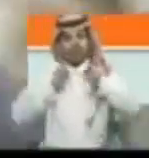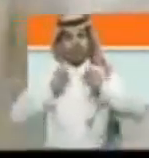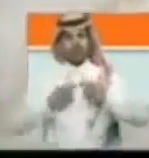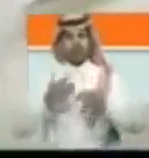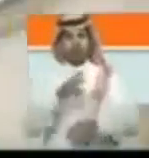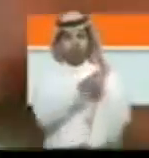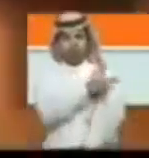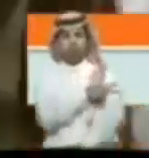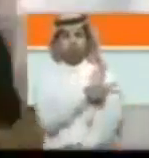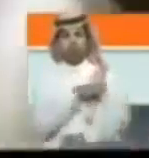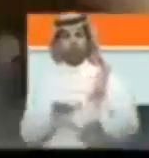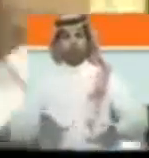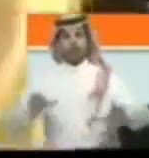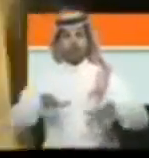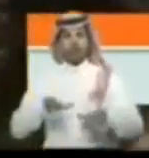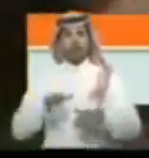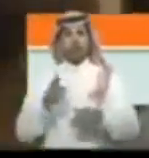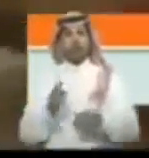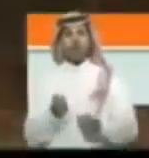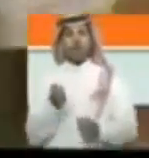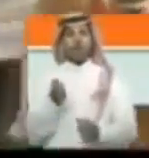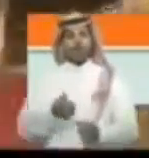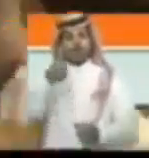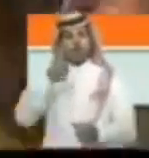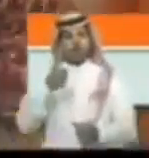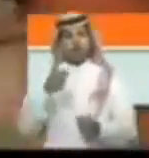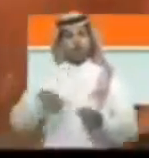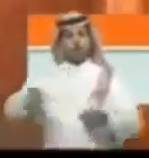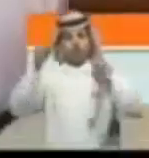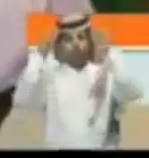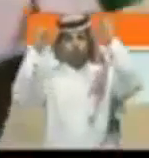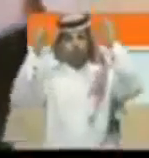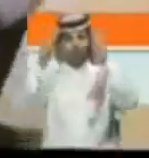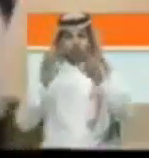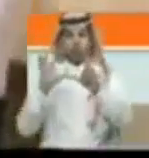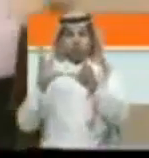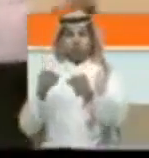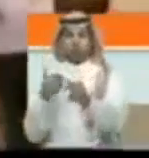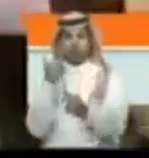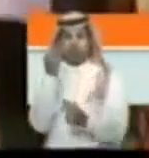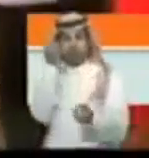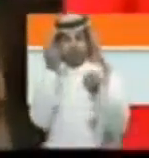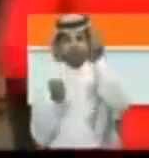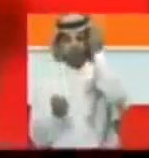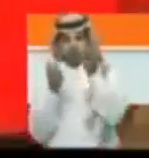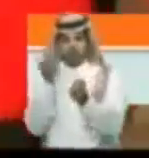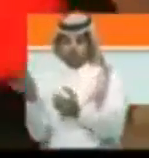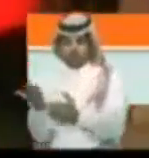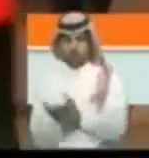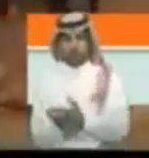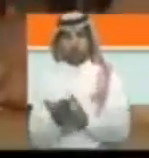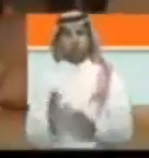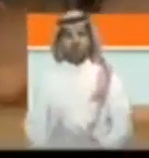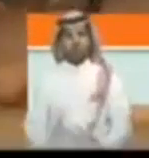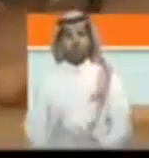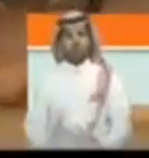العابدين وهو عضو أيضا في المجلس إنه سيكون أمام المعارضة أسبوع لتقديم اقتراحاتها.